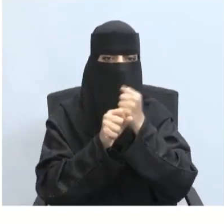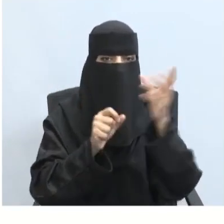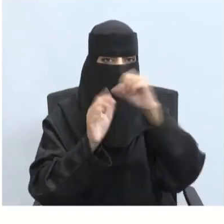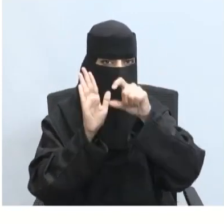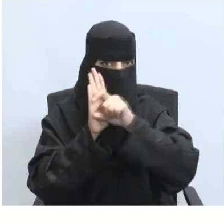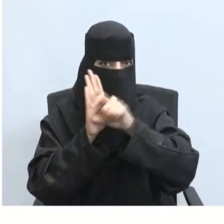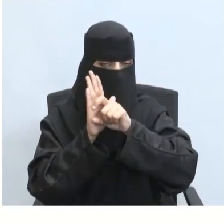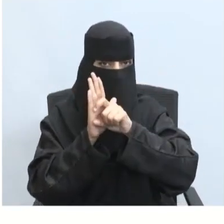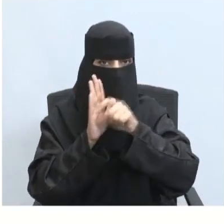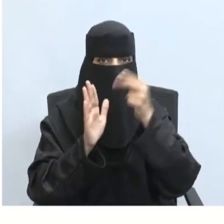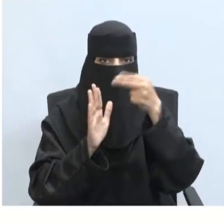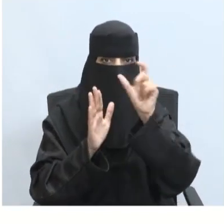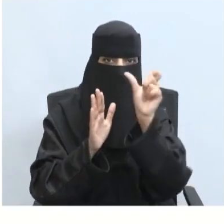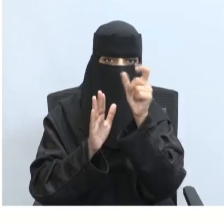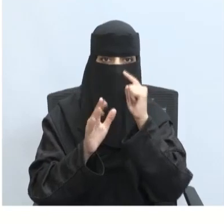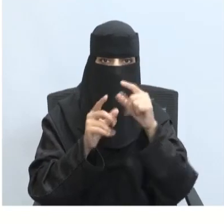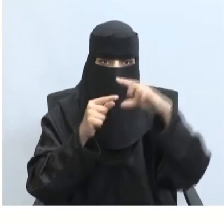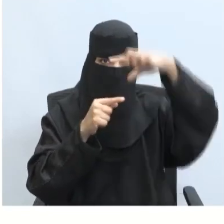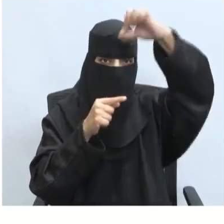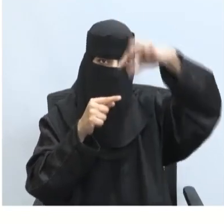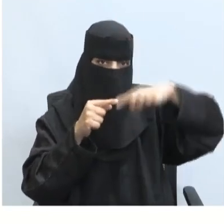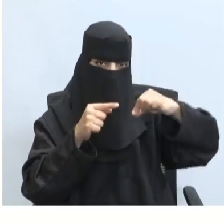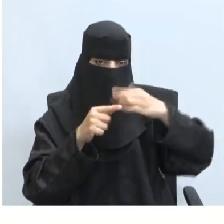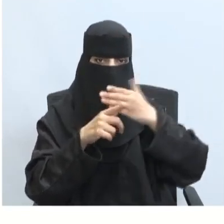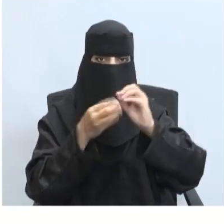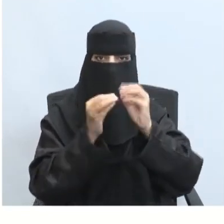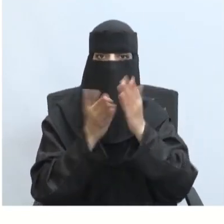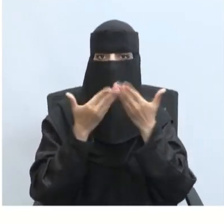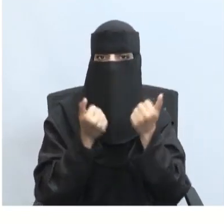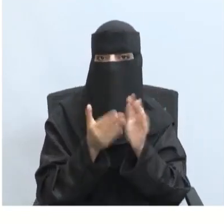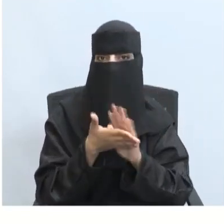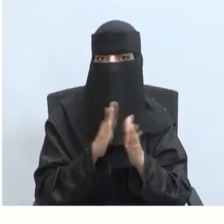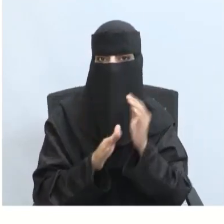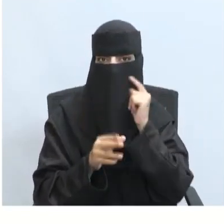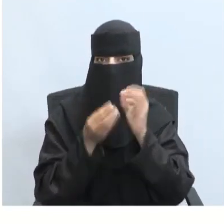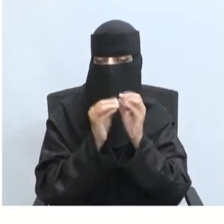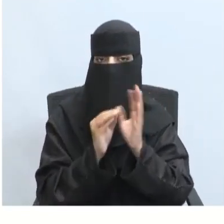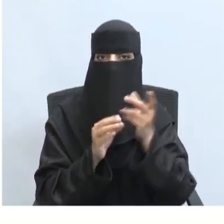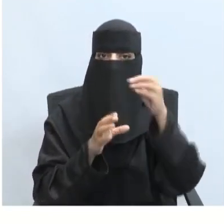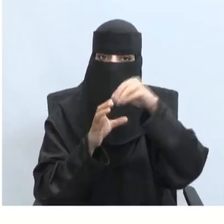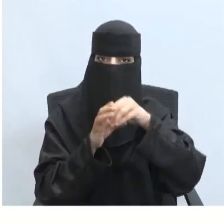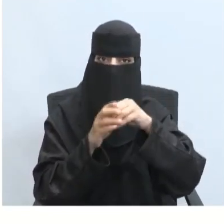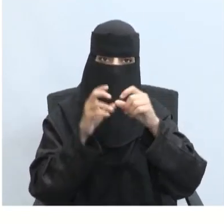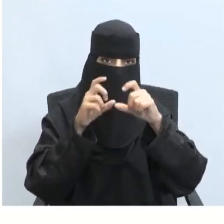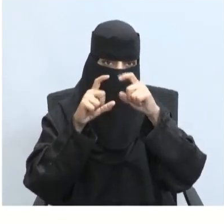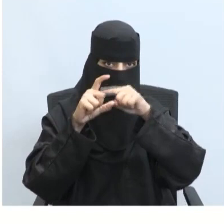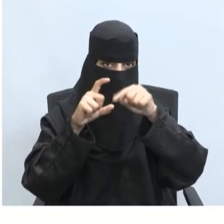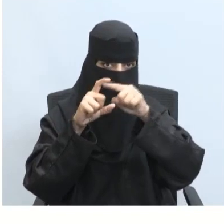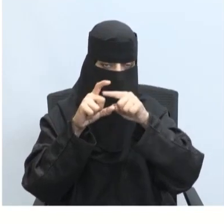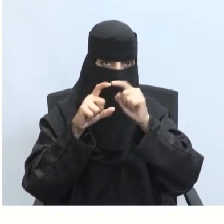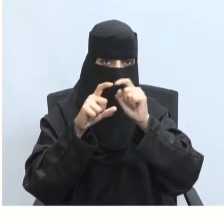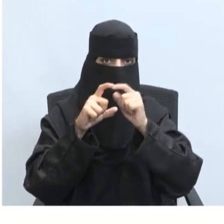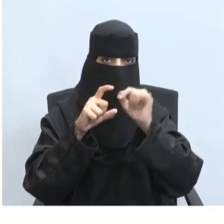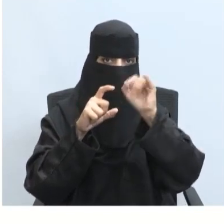عدسات عينيه محدبه ل لونيه اذا نستخدم عدسات عينيه نستخدم عدسات